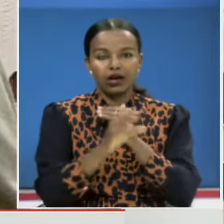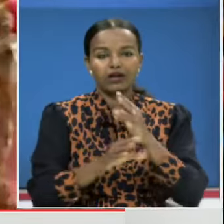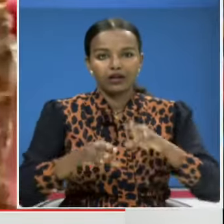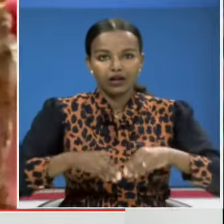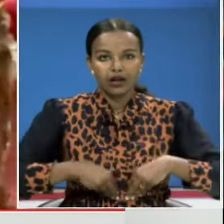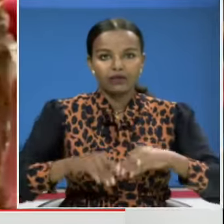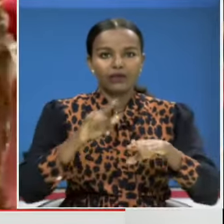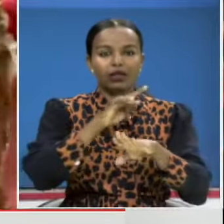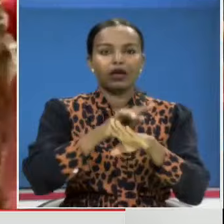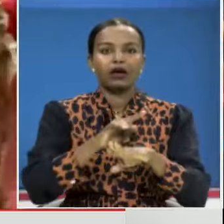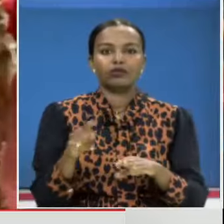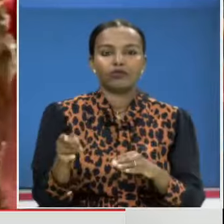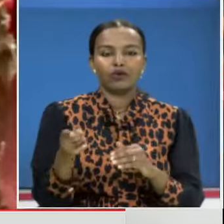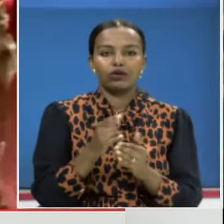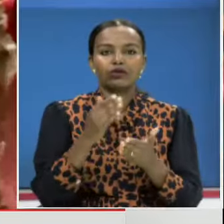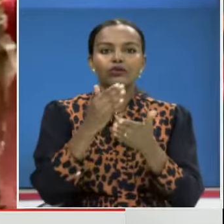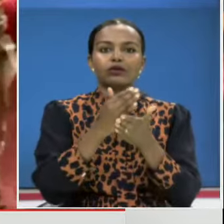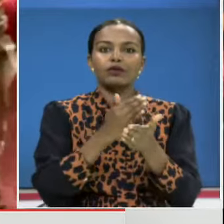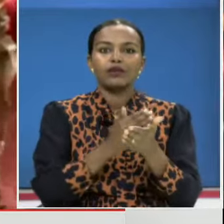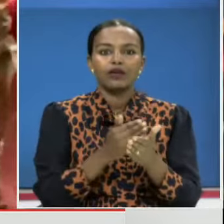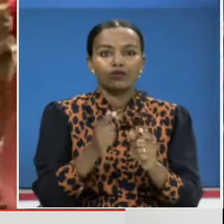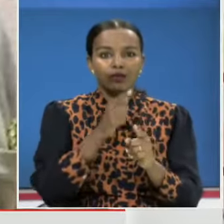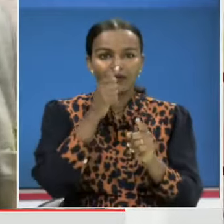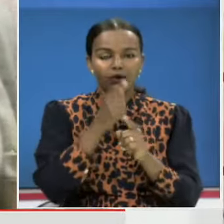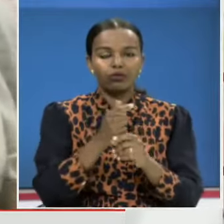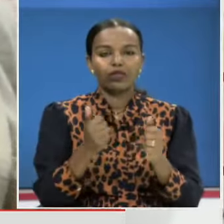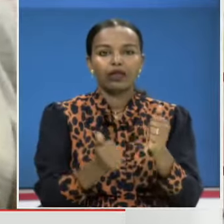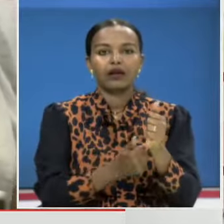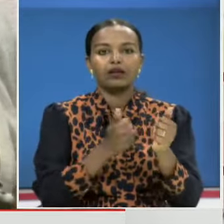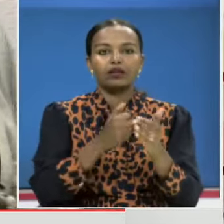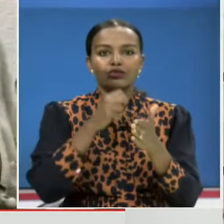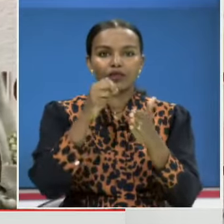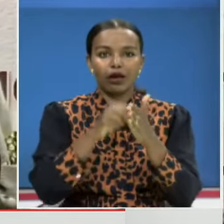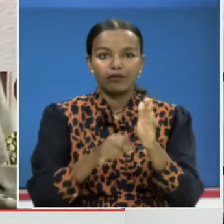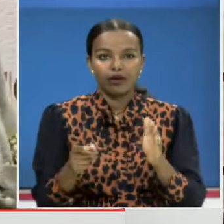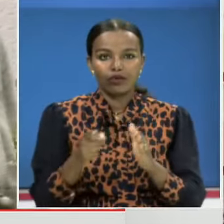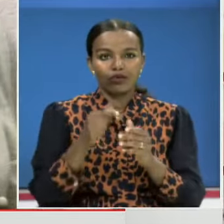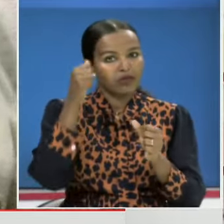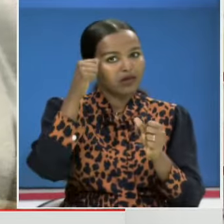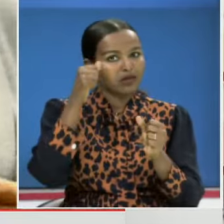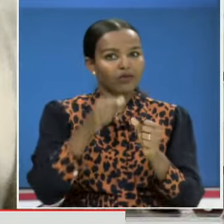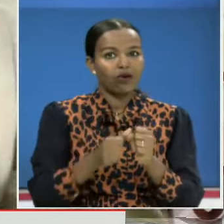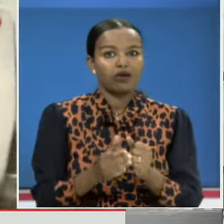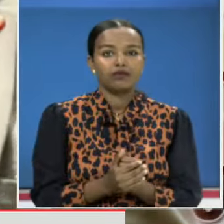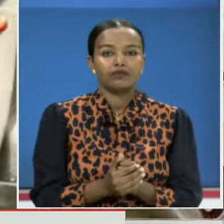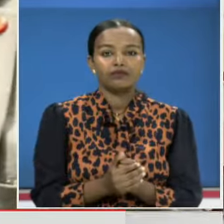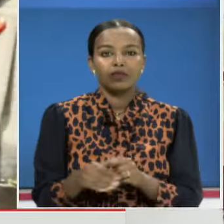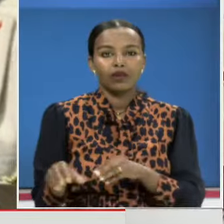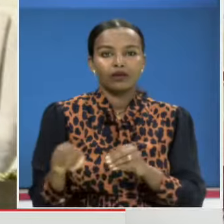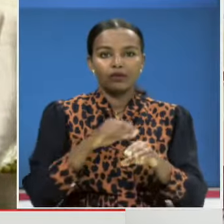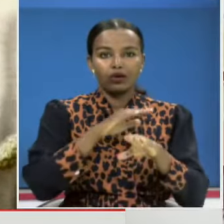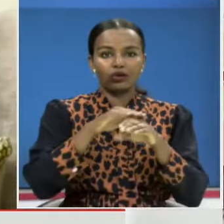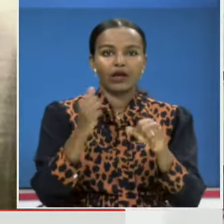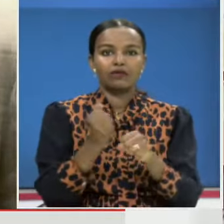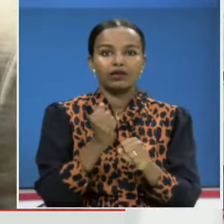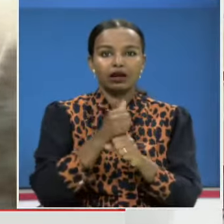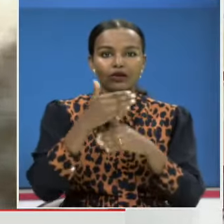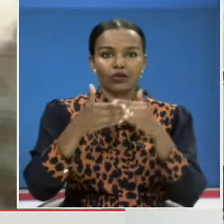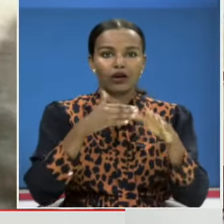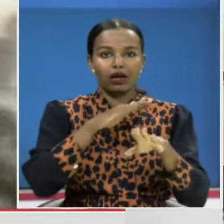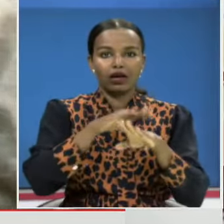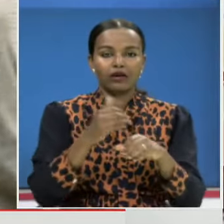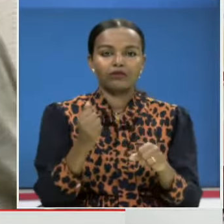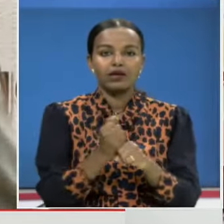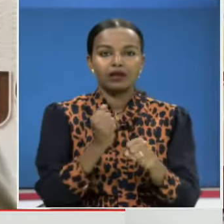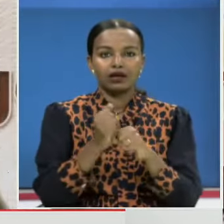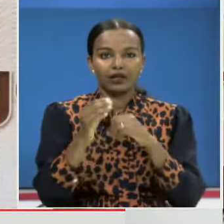ዜጋ በመሆናቸው ትምህርታቸውን በአግባቡ ተከታትለው ውጤታማ እንዲሆኑ አሳስበዋል። ተማሪዎች ላይ መስራት፣ ትውልድ ላይ መስራት፣